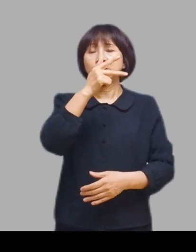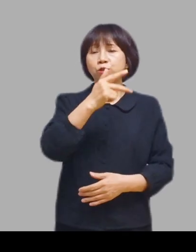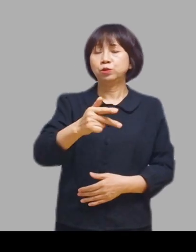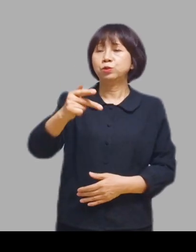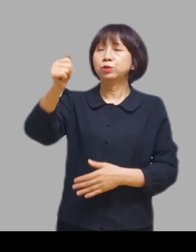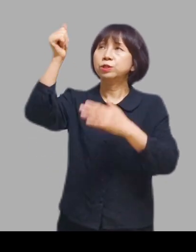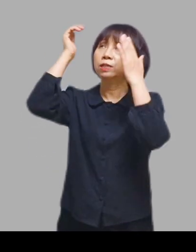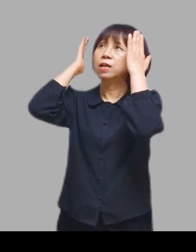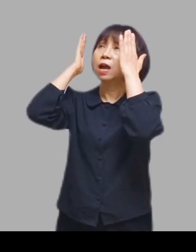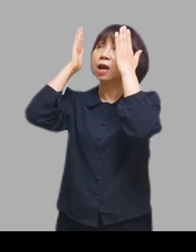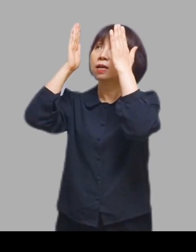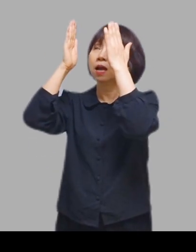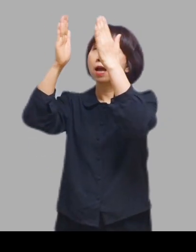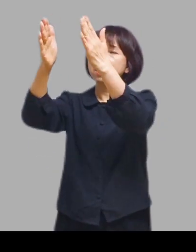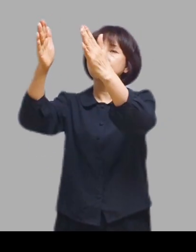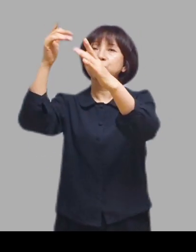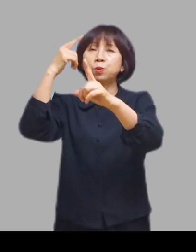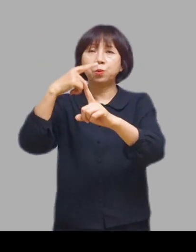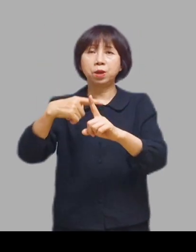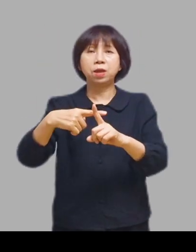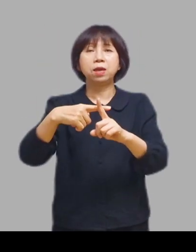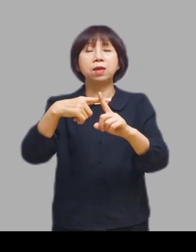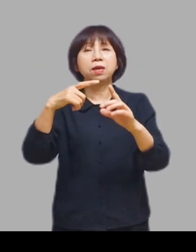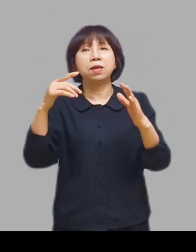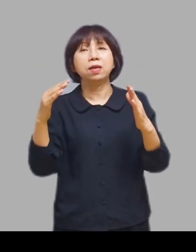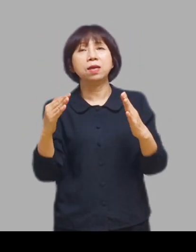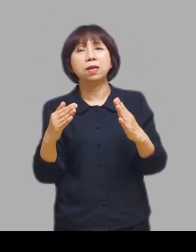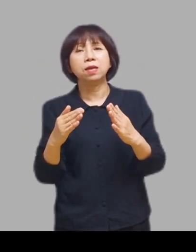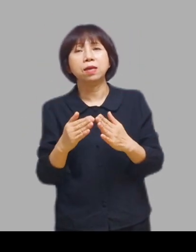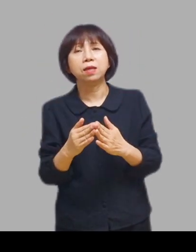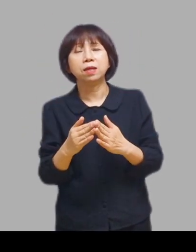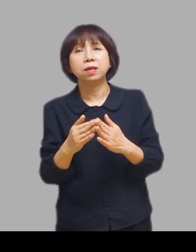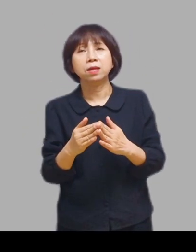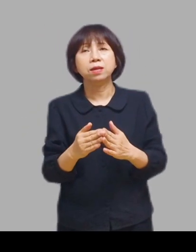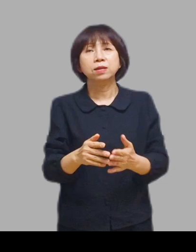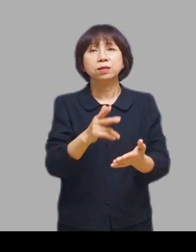중심이 주를 향한 교회